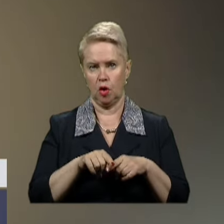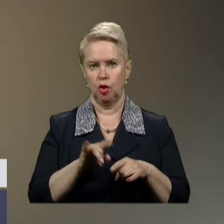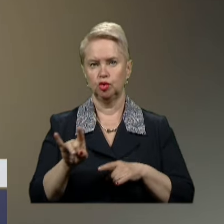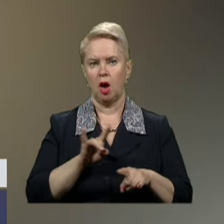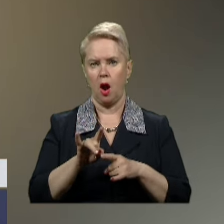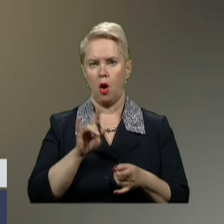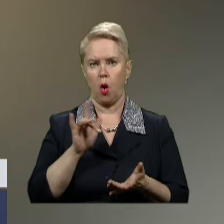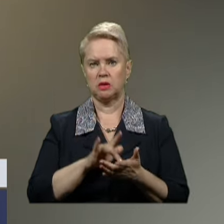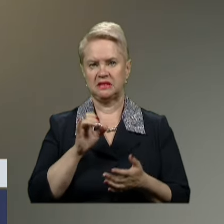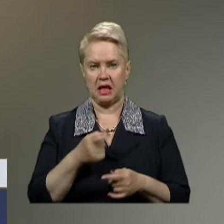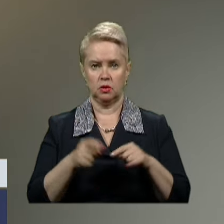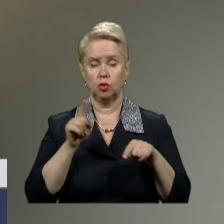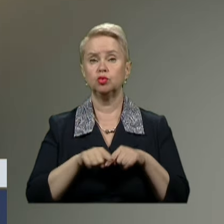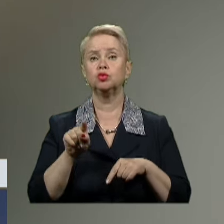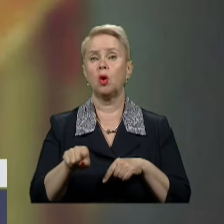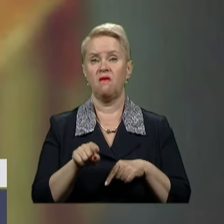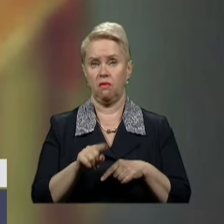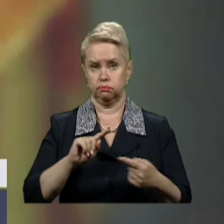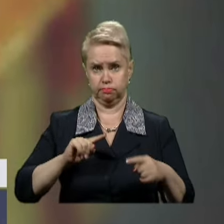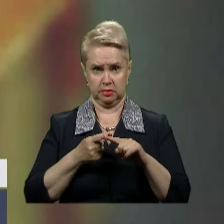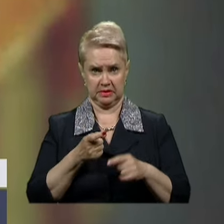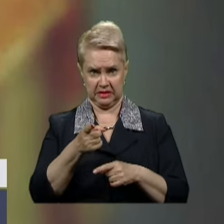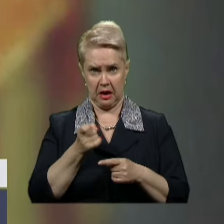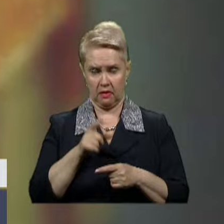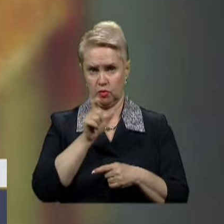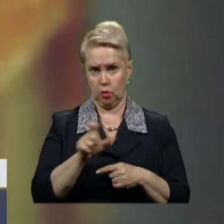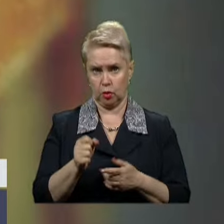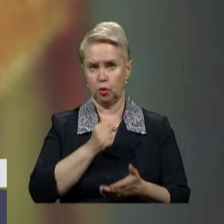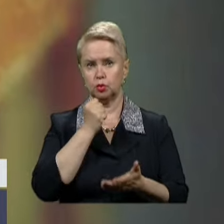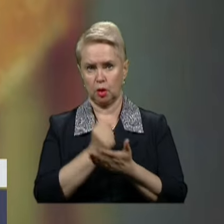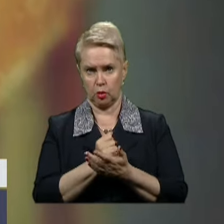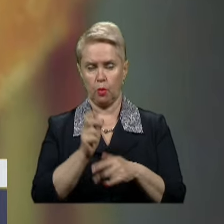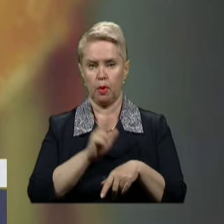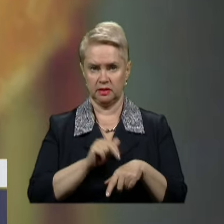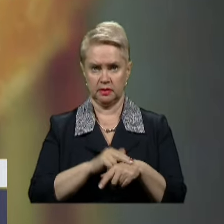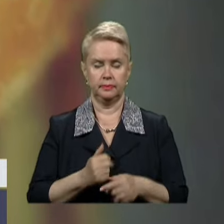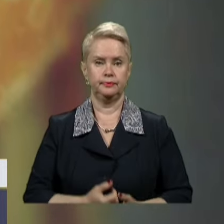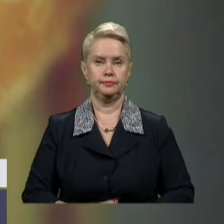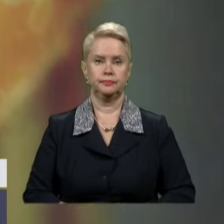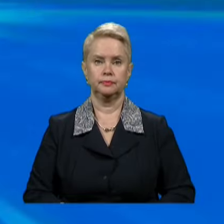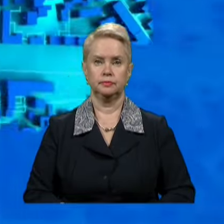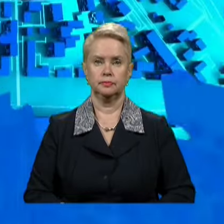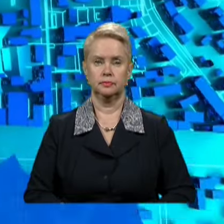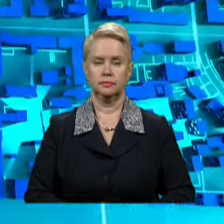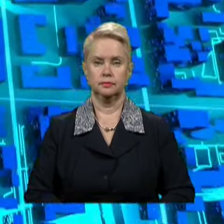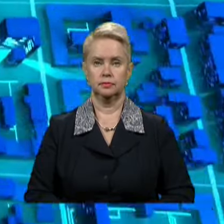шахрайського кол-центру. Що саме його спровокувало стріляти в людей, встановлює поліція.